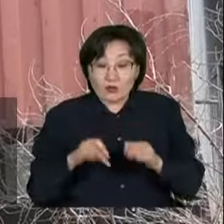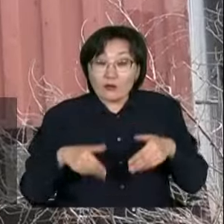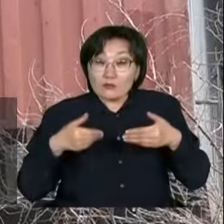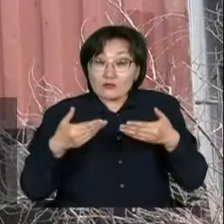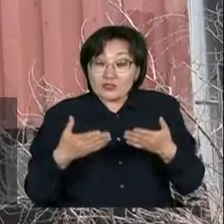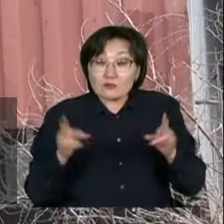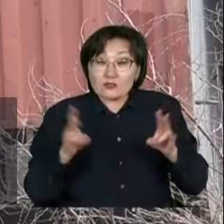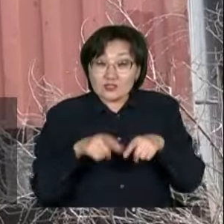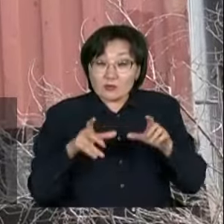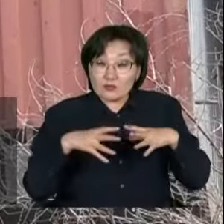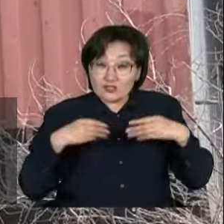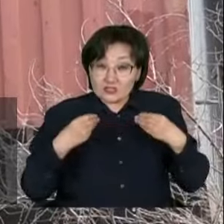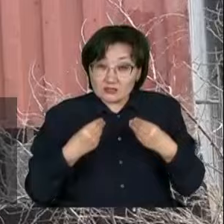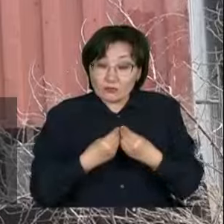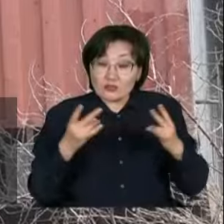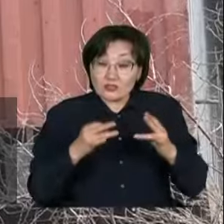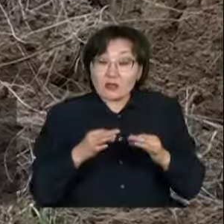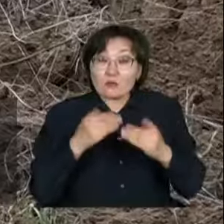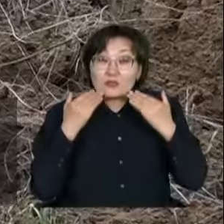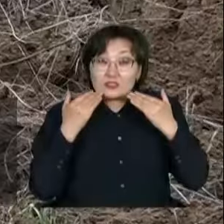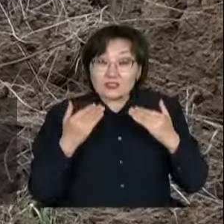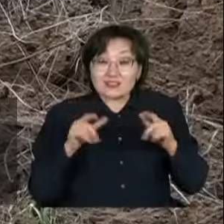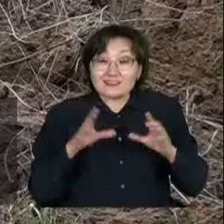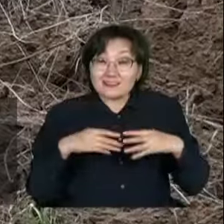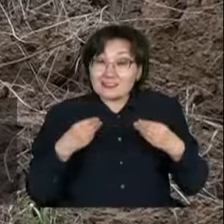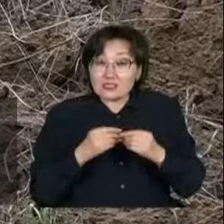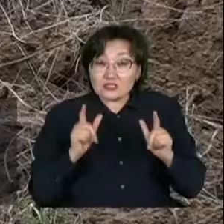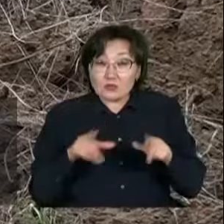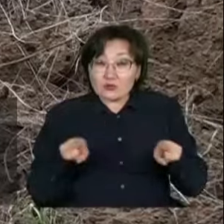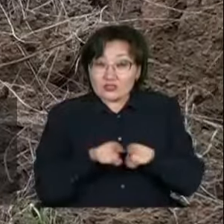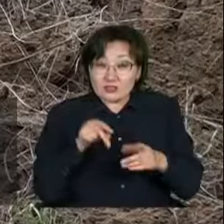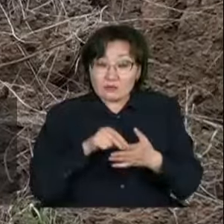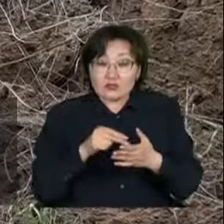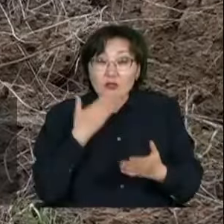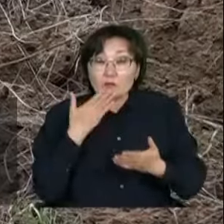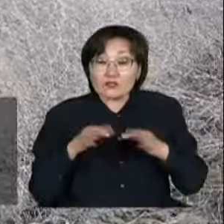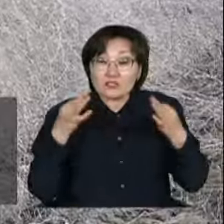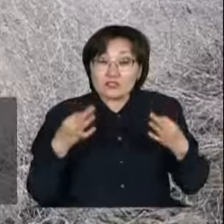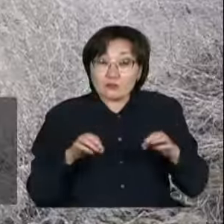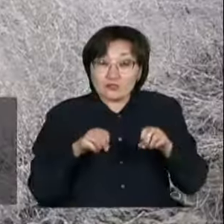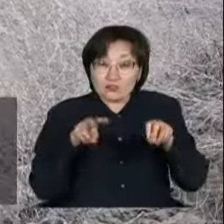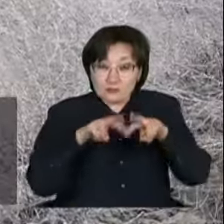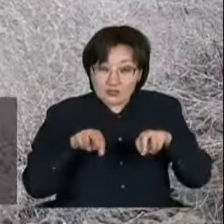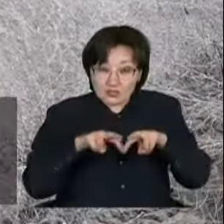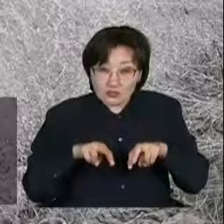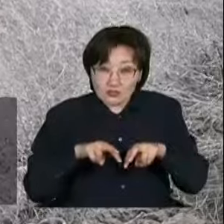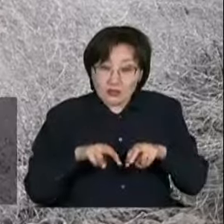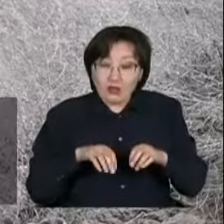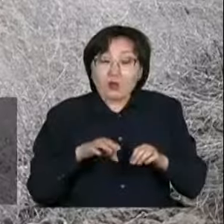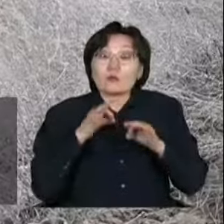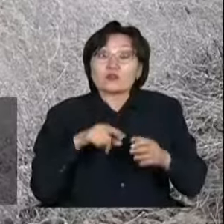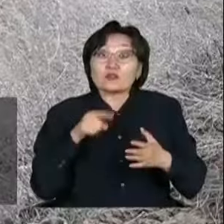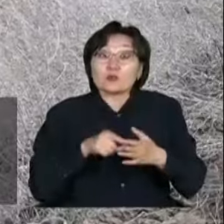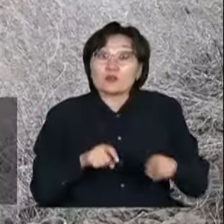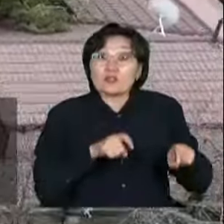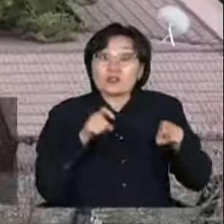предложили пострадавшей семье. Однако последние не согласны с такой оценкой и просят независимой экспертизы. К слову, вопрос о